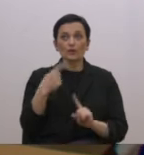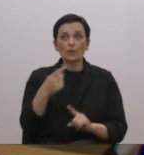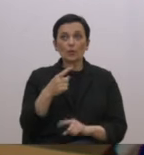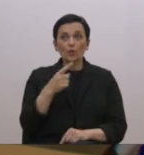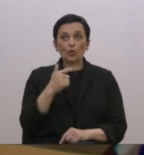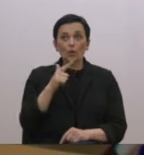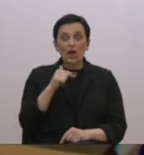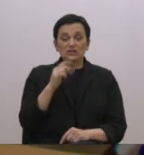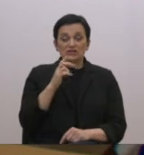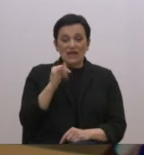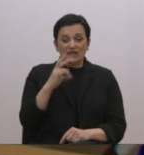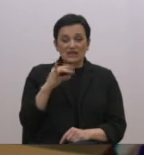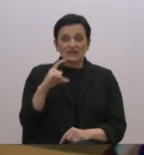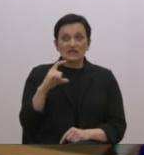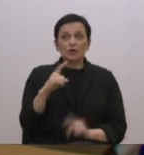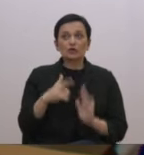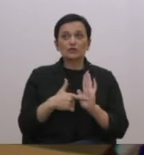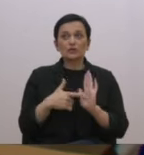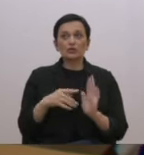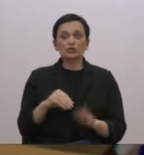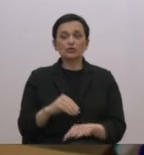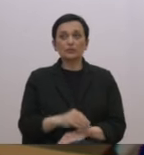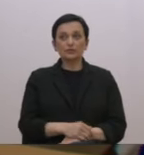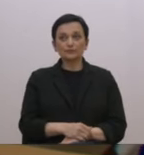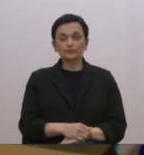Kubas Sanikya'da şöyle bir şey.